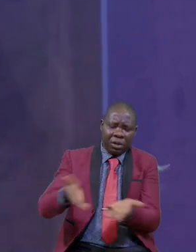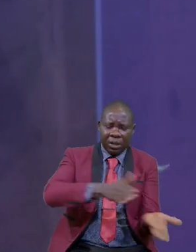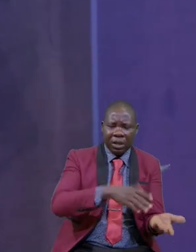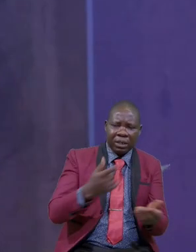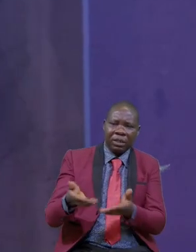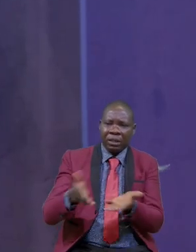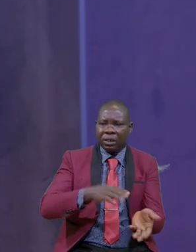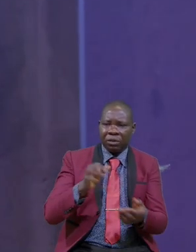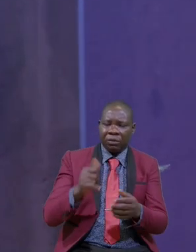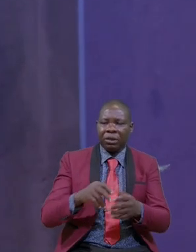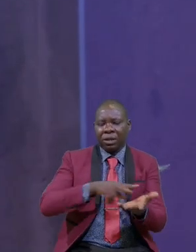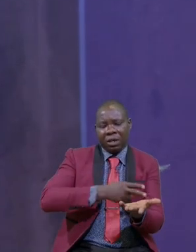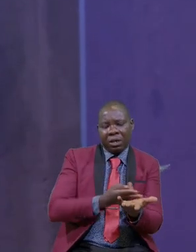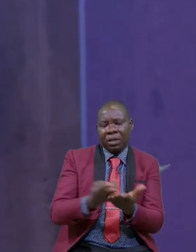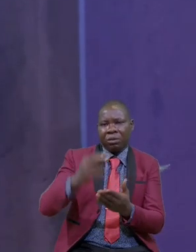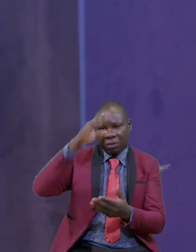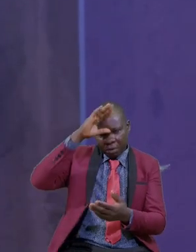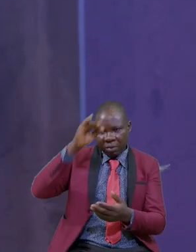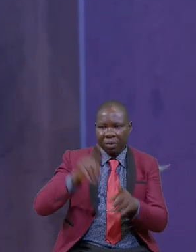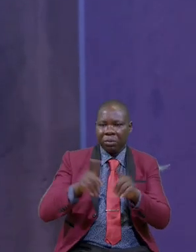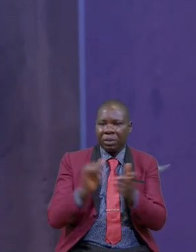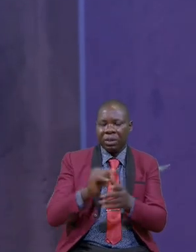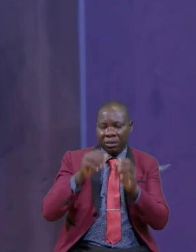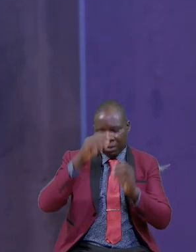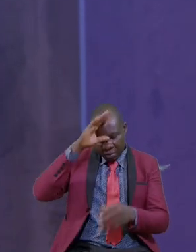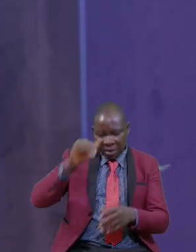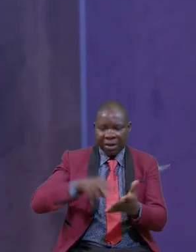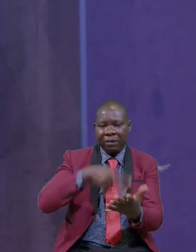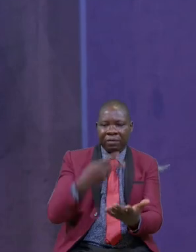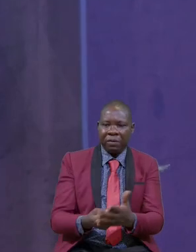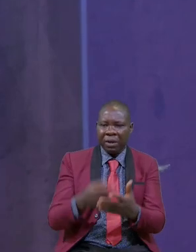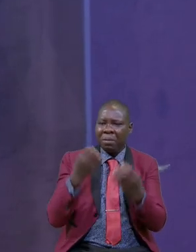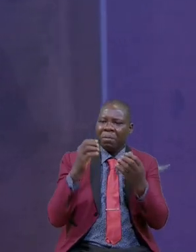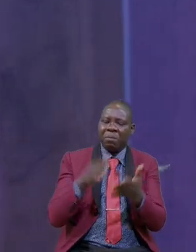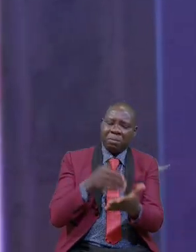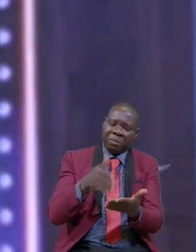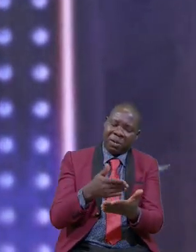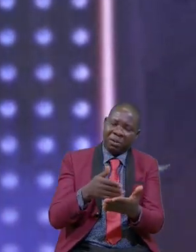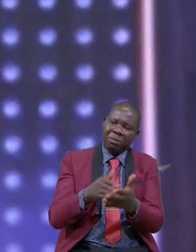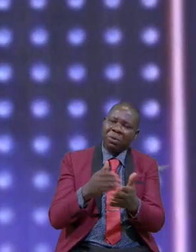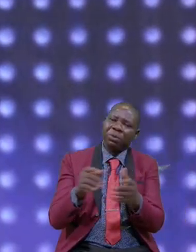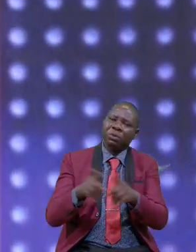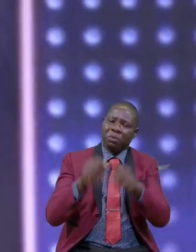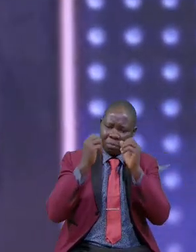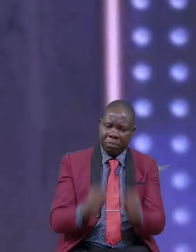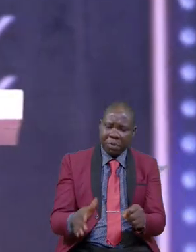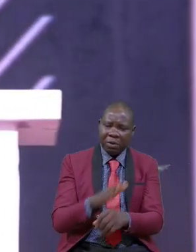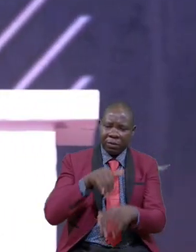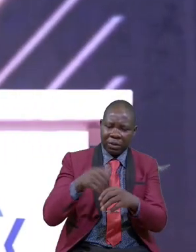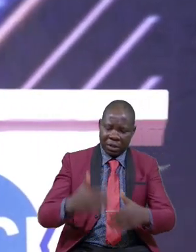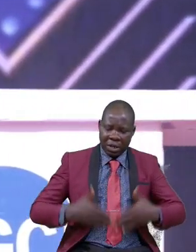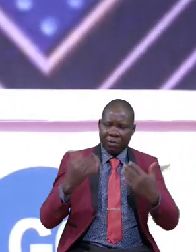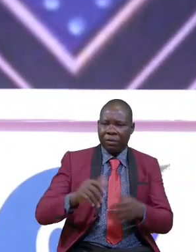fell. Money. L'argent. So oh, c'est puissant. Dans la vie de certaines personnes. Money, et l'argent. Wanted